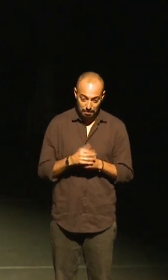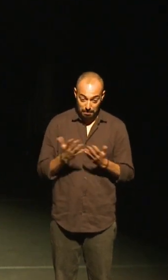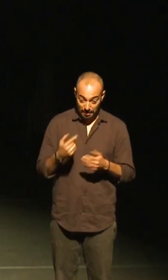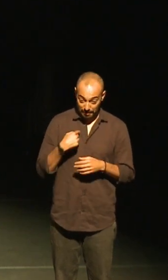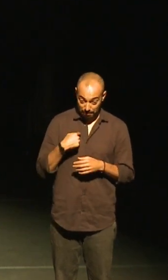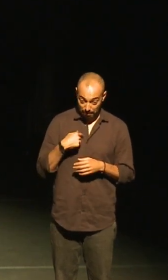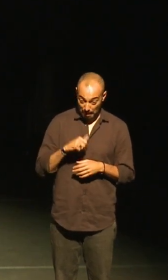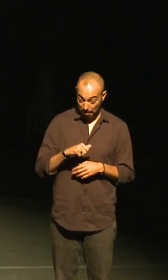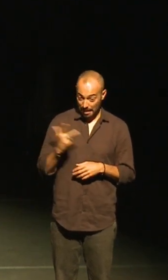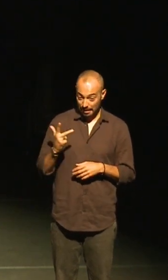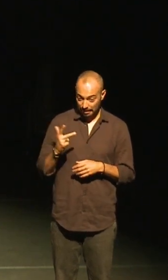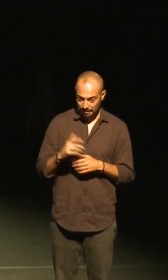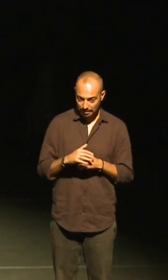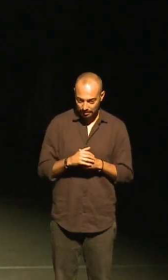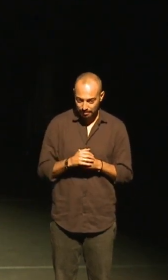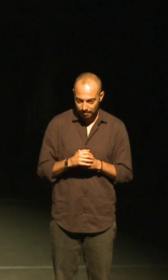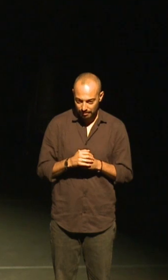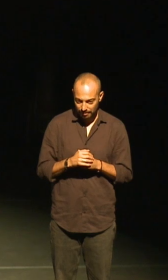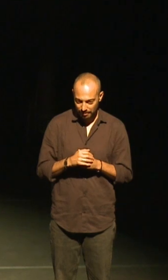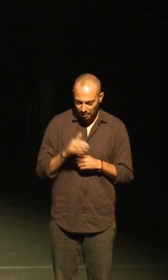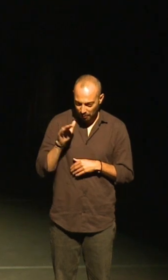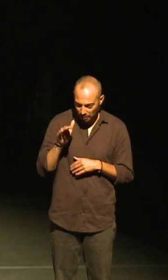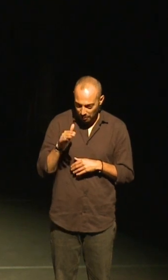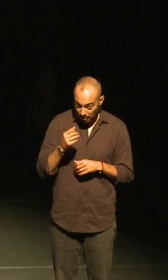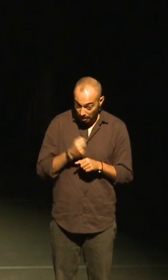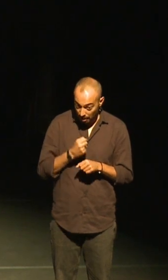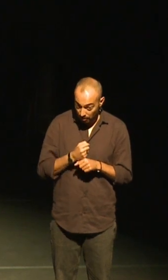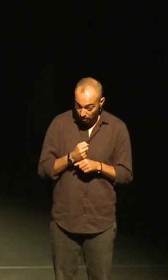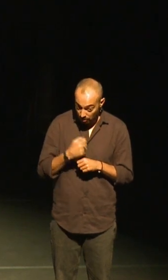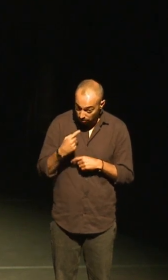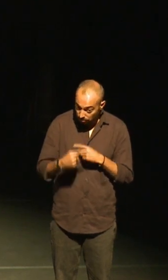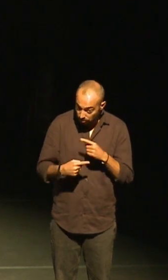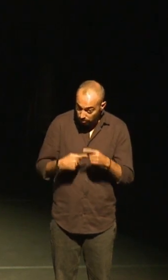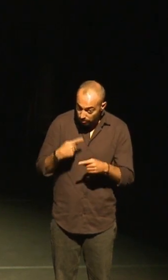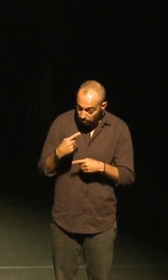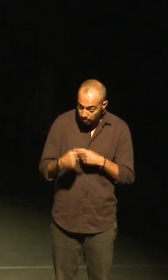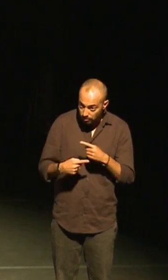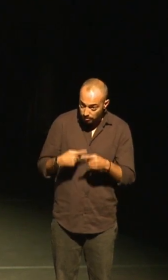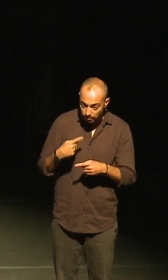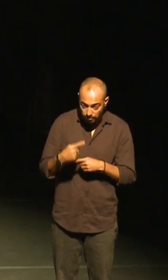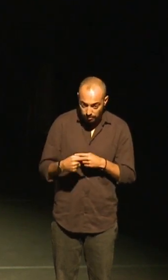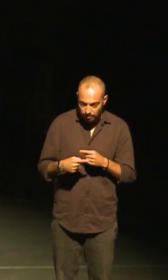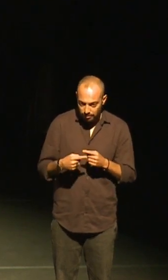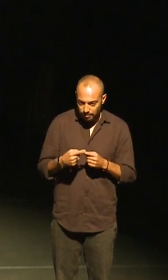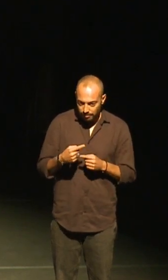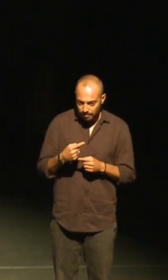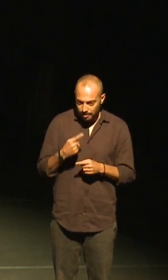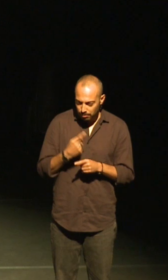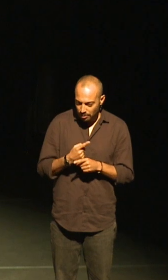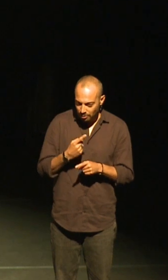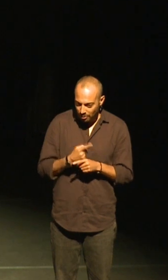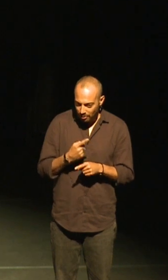continui il lavoro nel futuro si deve trovare anche nel fatto che